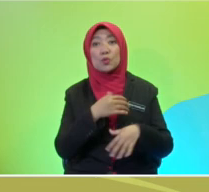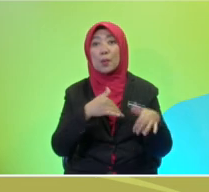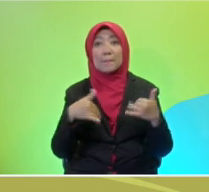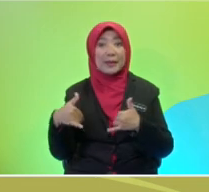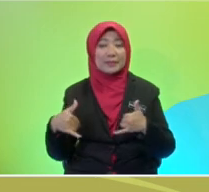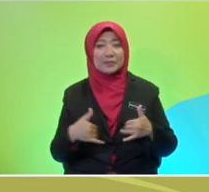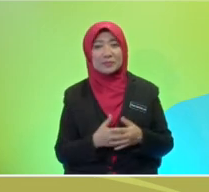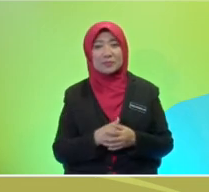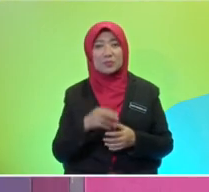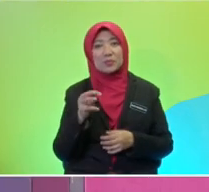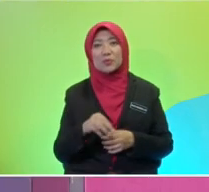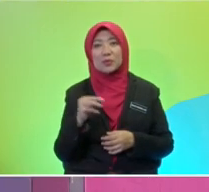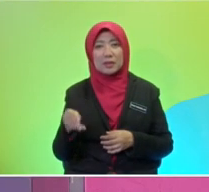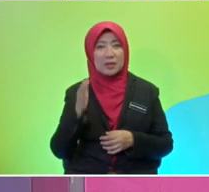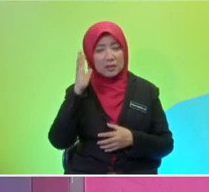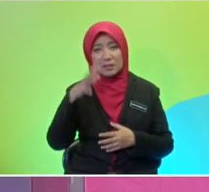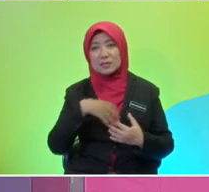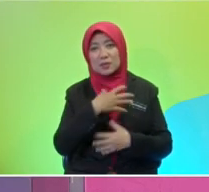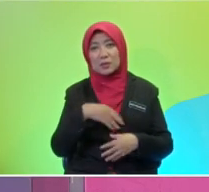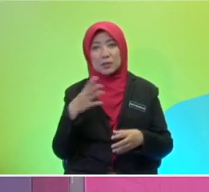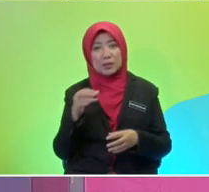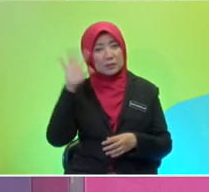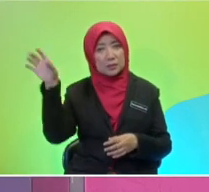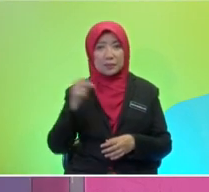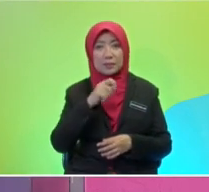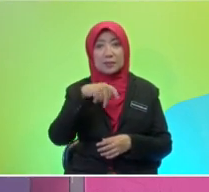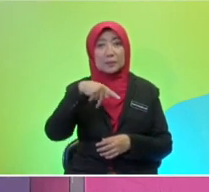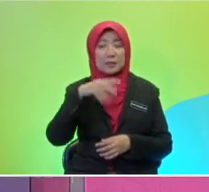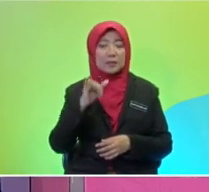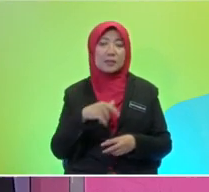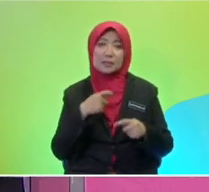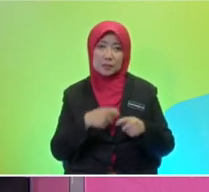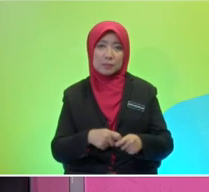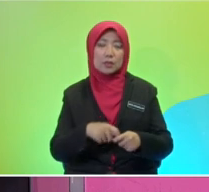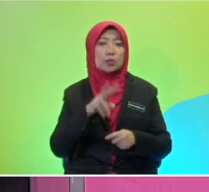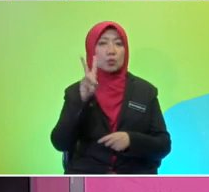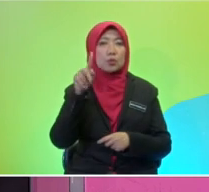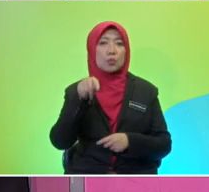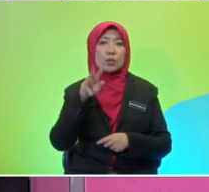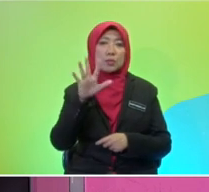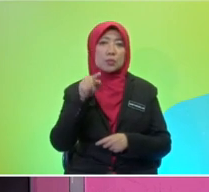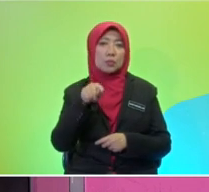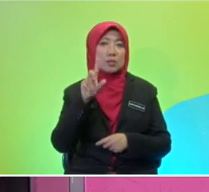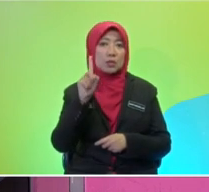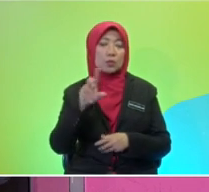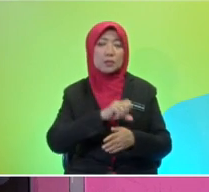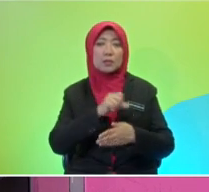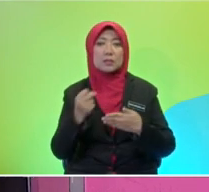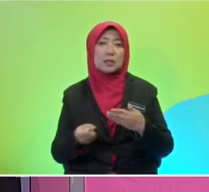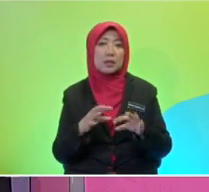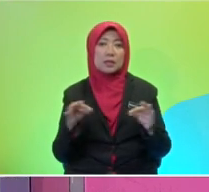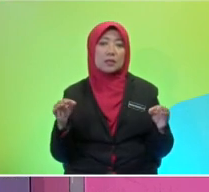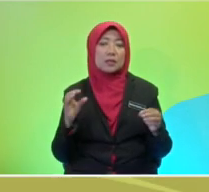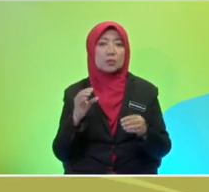murid akan seruno dan mencapai TV yang ditetapkan dan seterusnya 28 1 menyelesaikan ayat